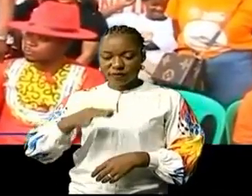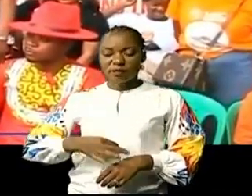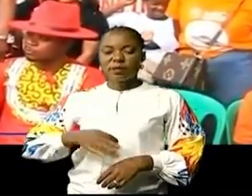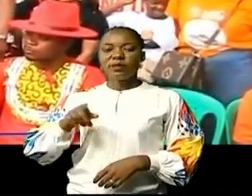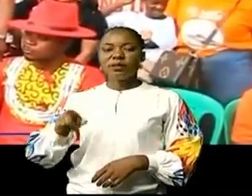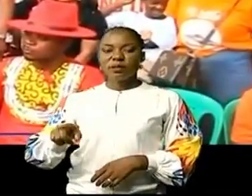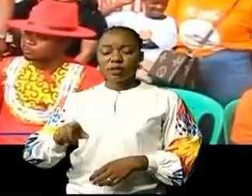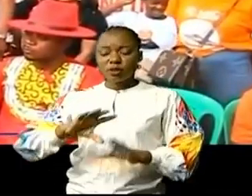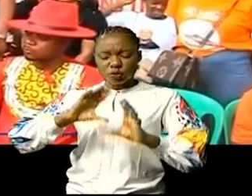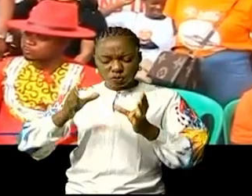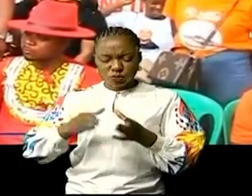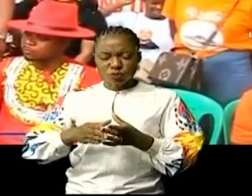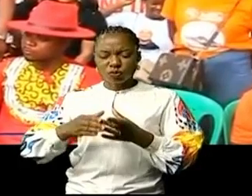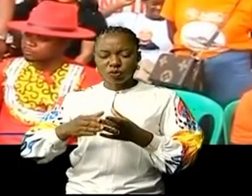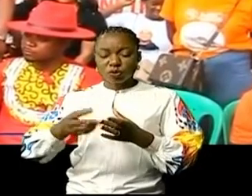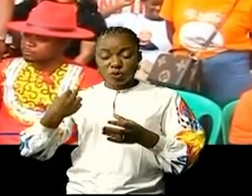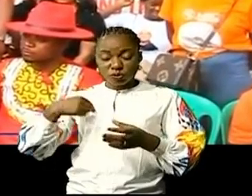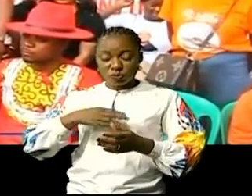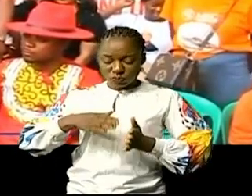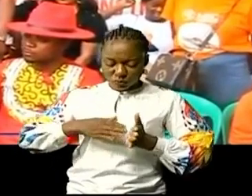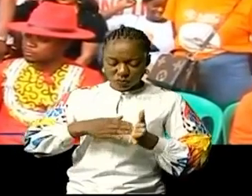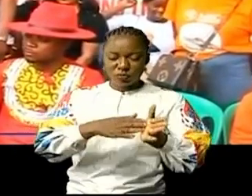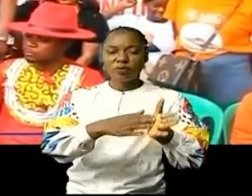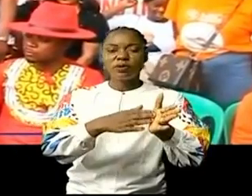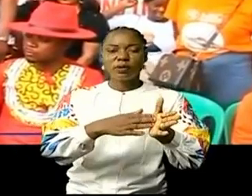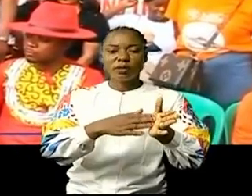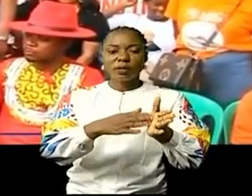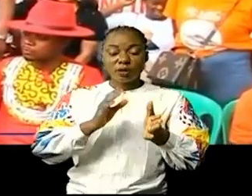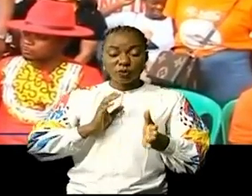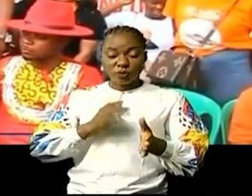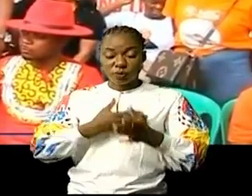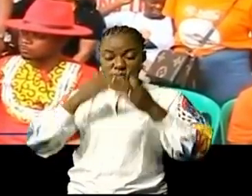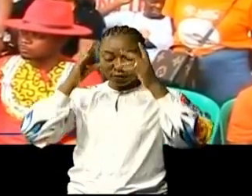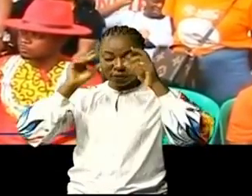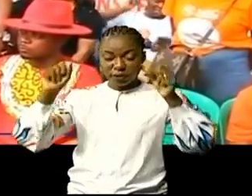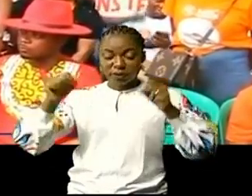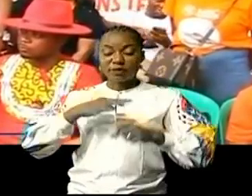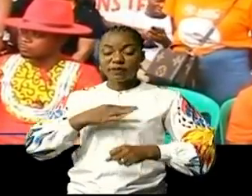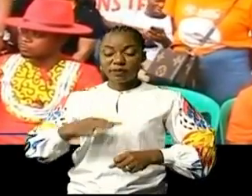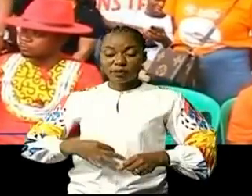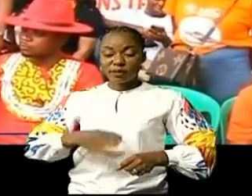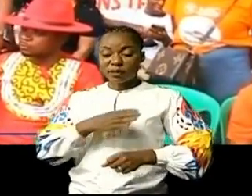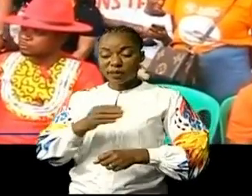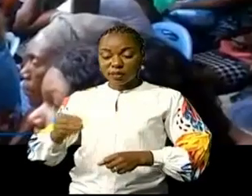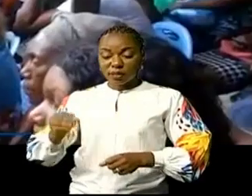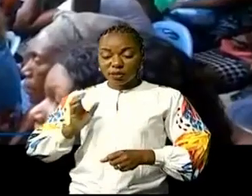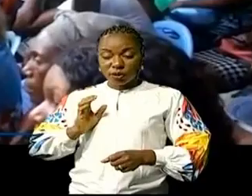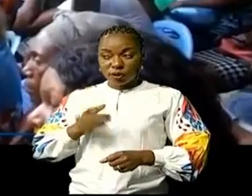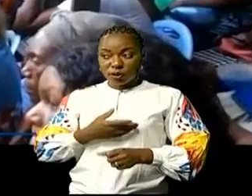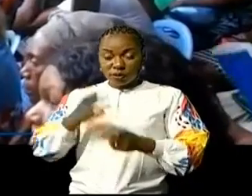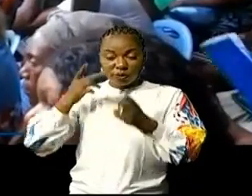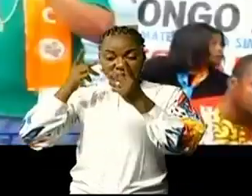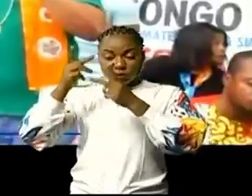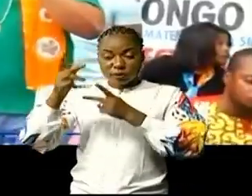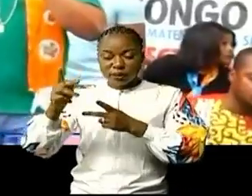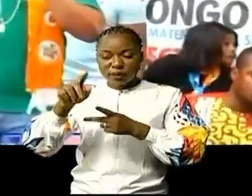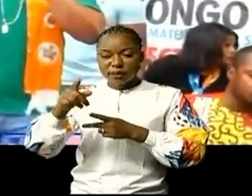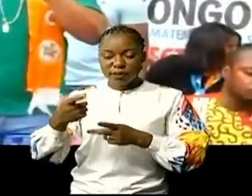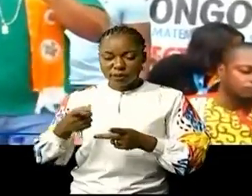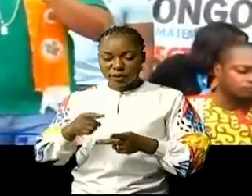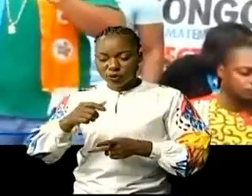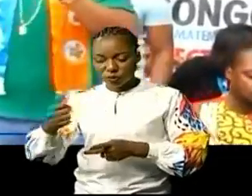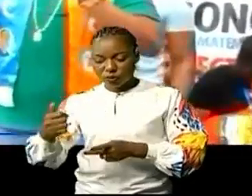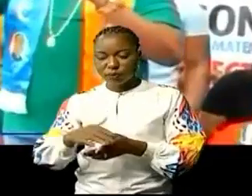2023, tous derrière Fatshi et derrière notre visionnaire, Laurent Batumona. Le secrétaire général adjoint